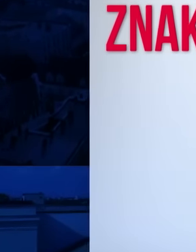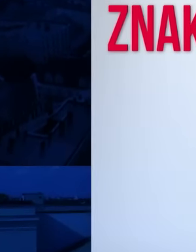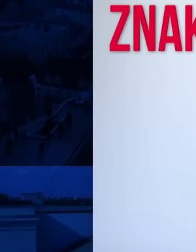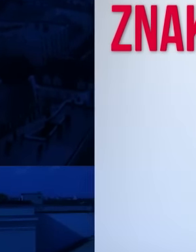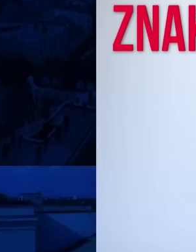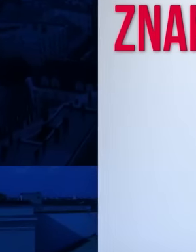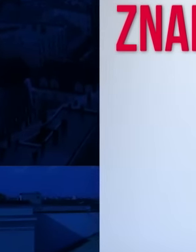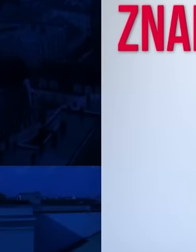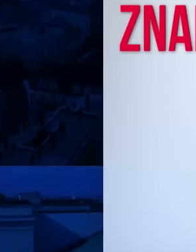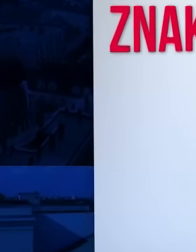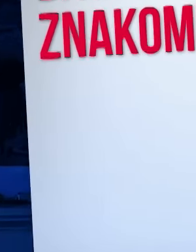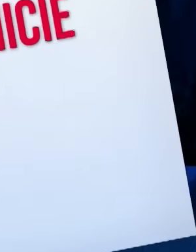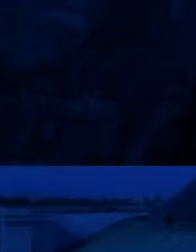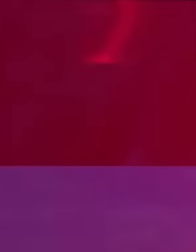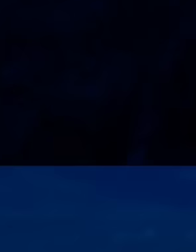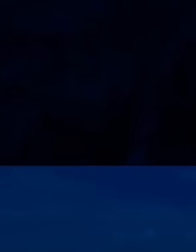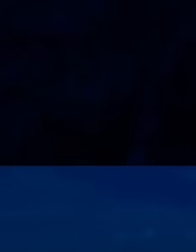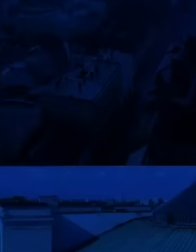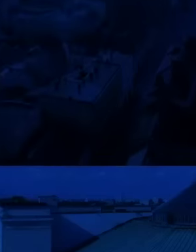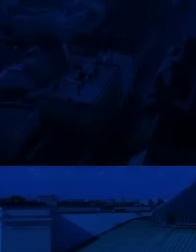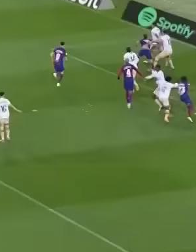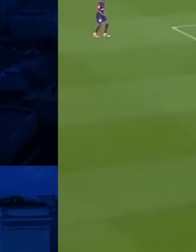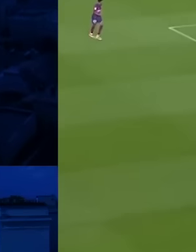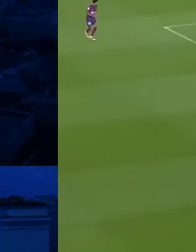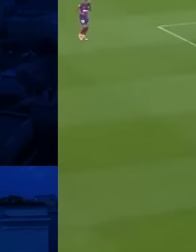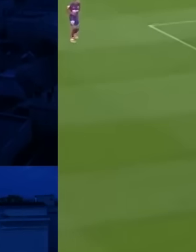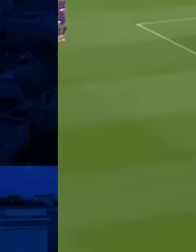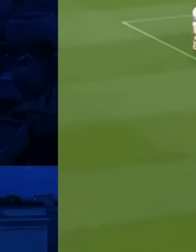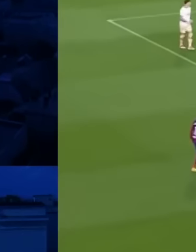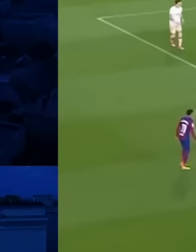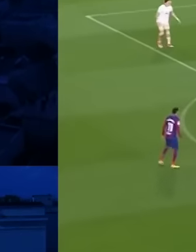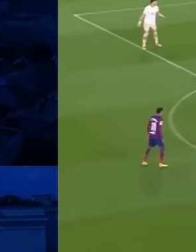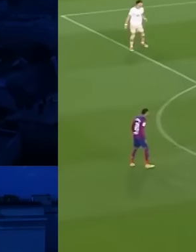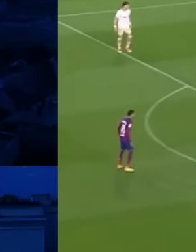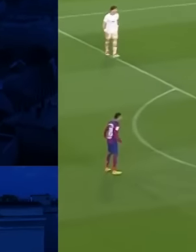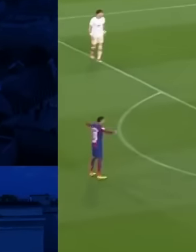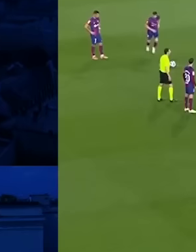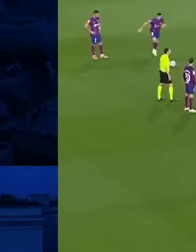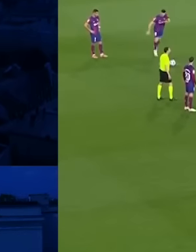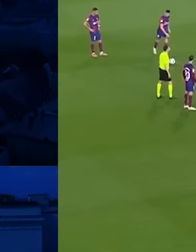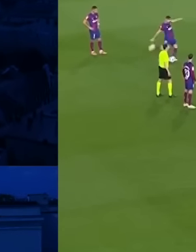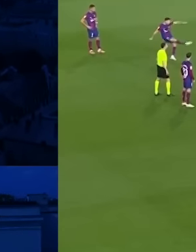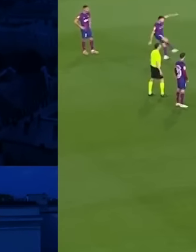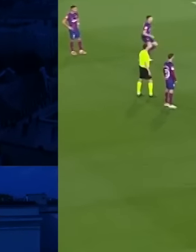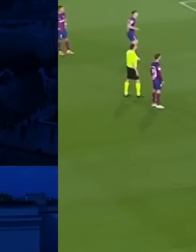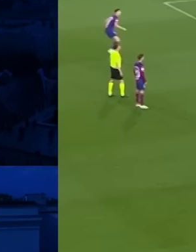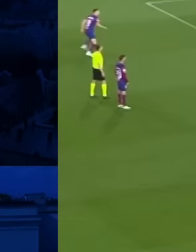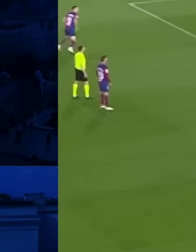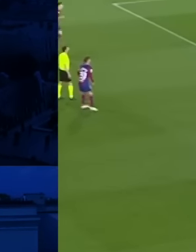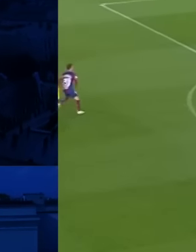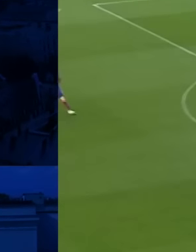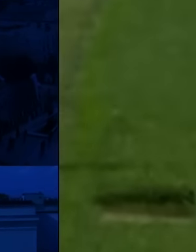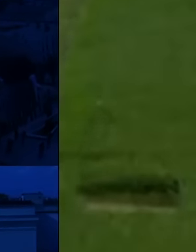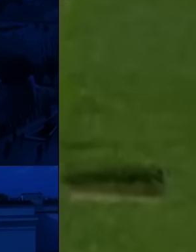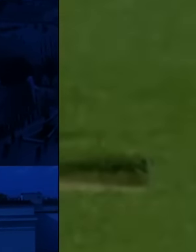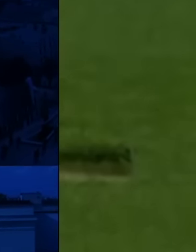porwała do zabawy nawet tych podpierających ściany Robert Lewandowski na ustach całego piłkarskiego świata zanotował Hattrick w La Liga